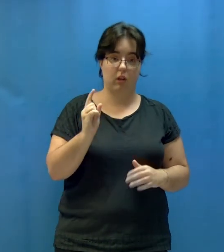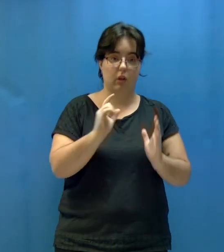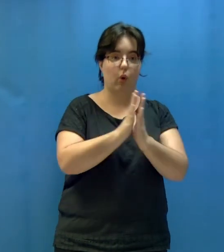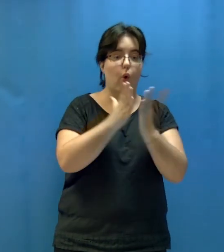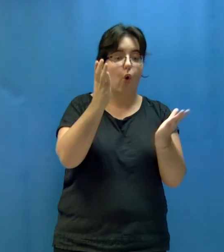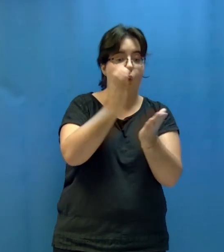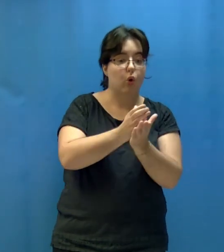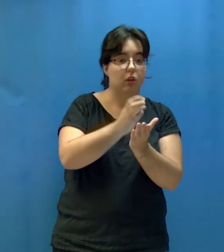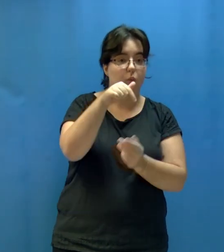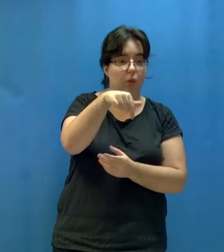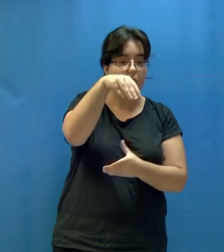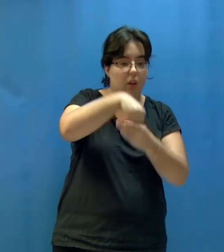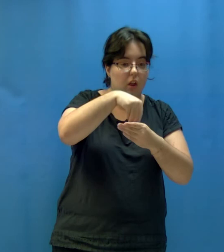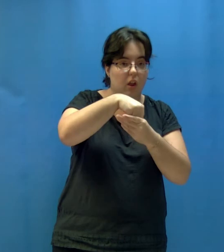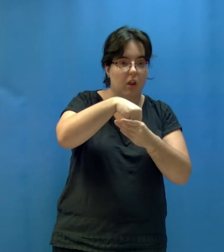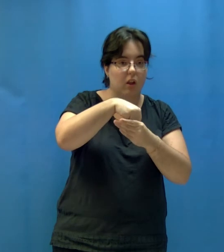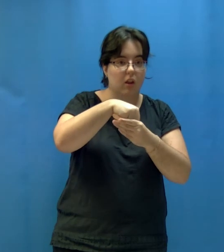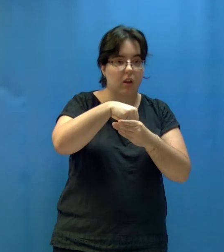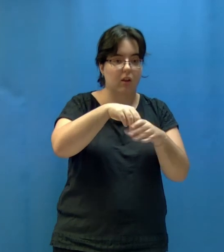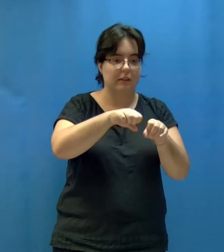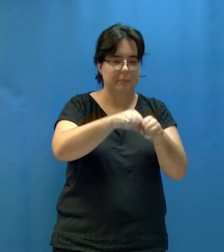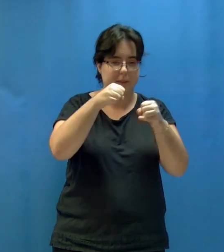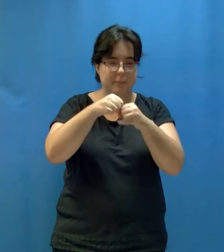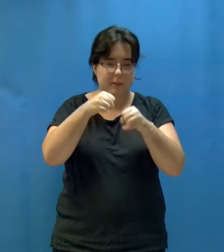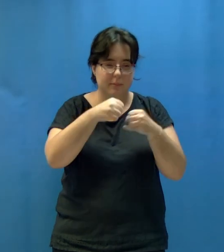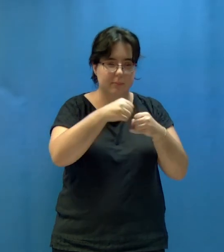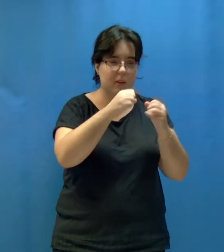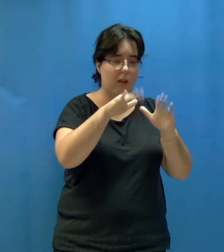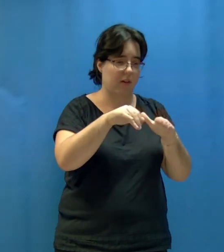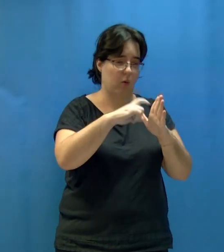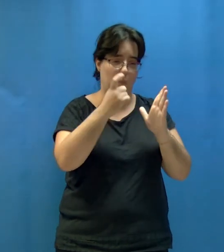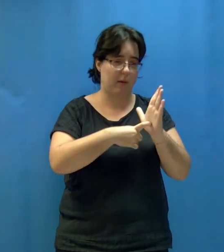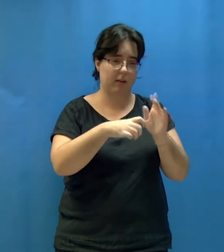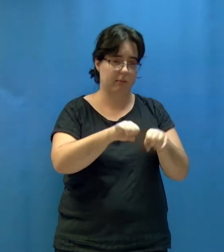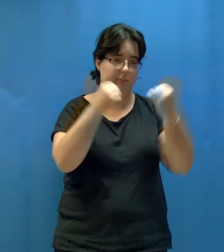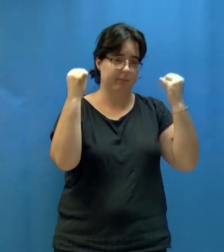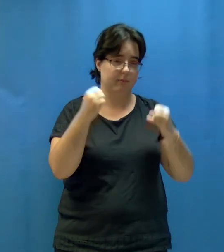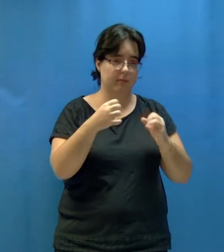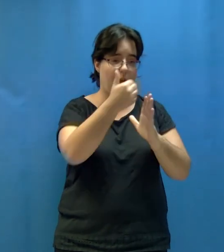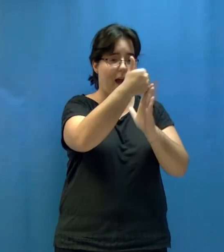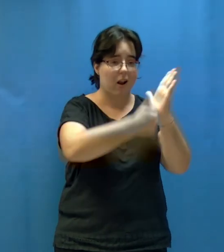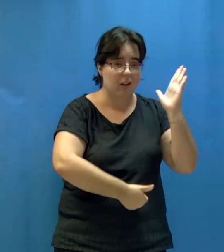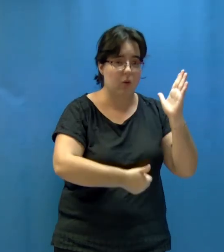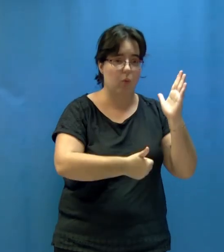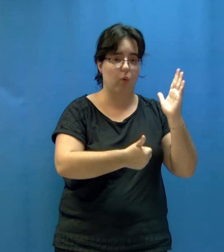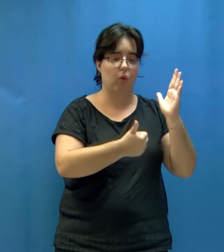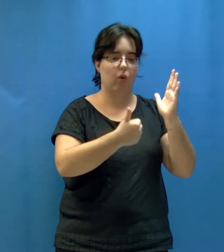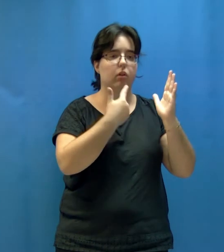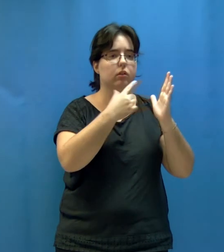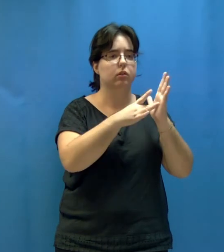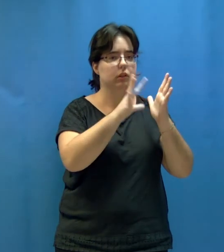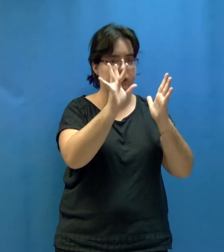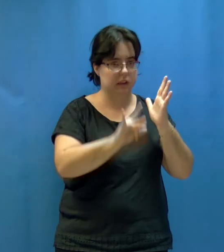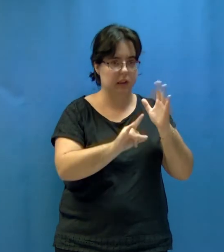Constitució, estan destrossant la resta de la Constitució i els seus articles que sí defensen els drets